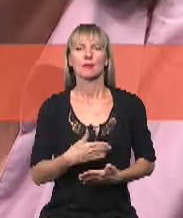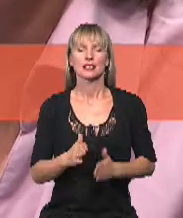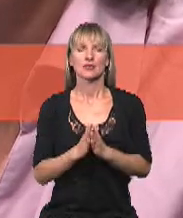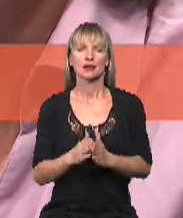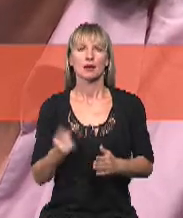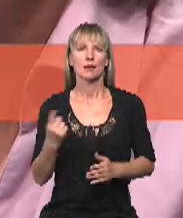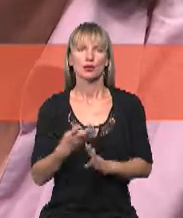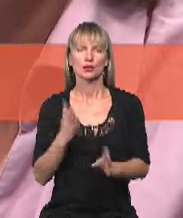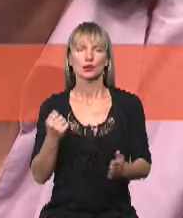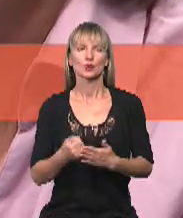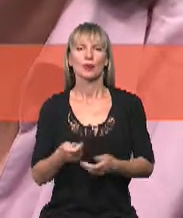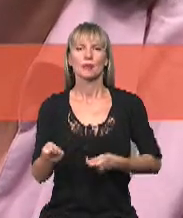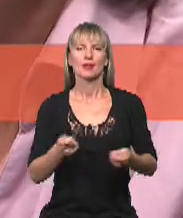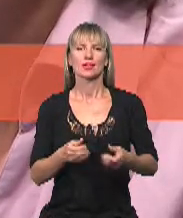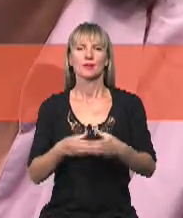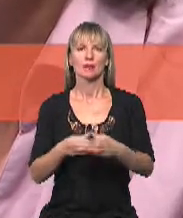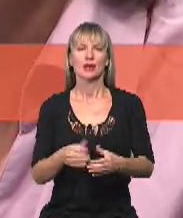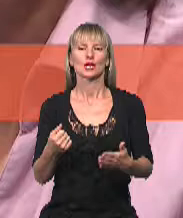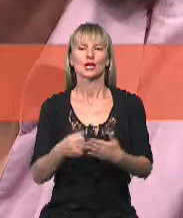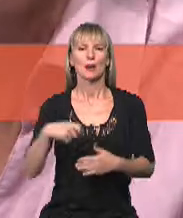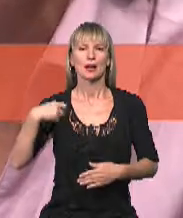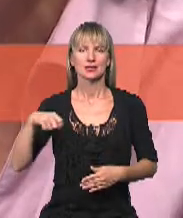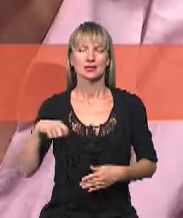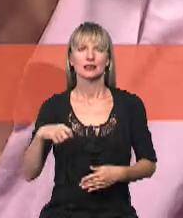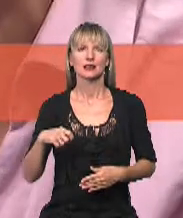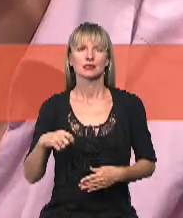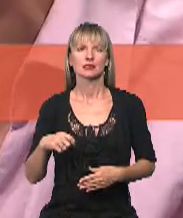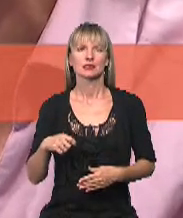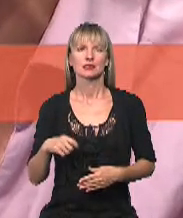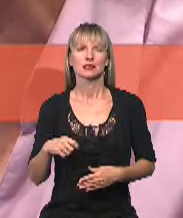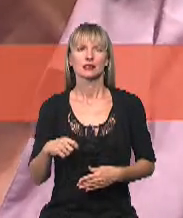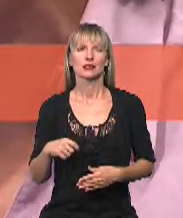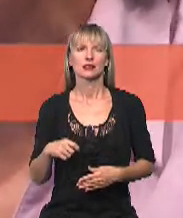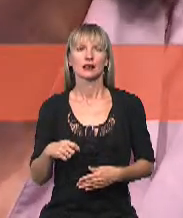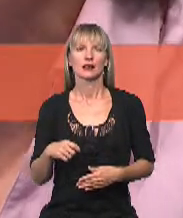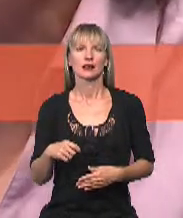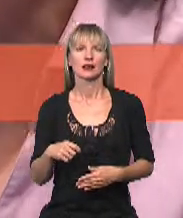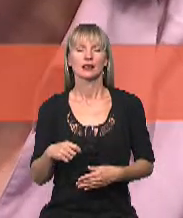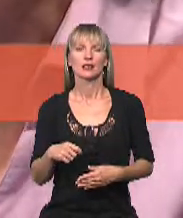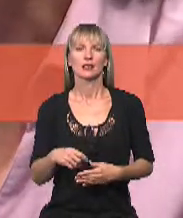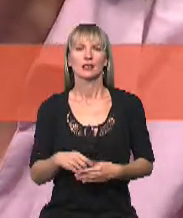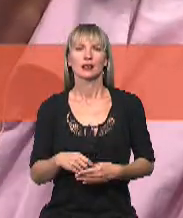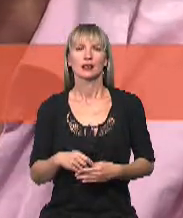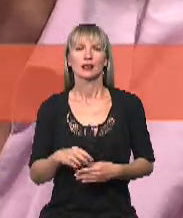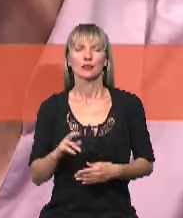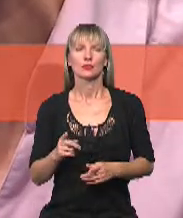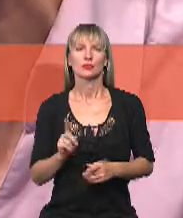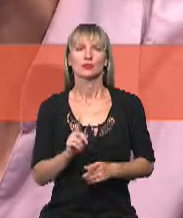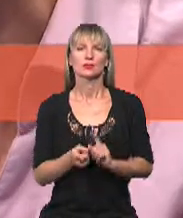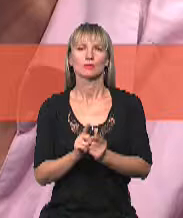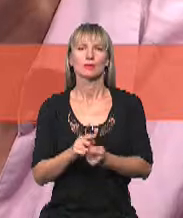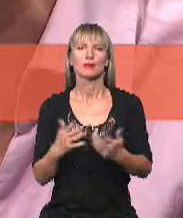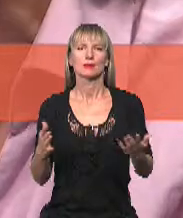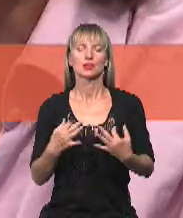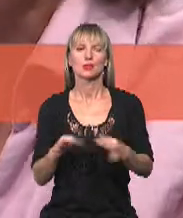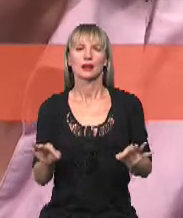звертаємося в першу чергу до правлячої партії і до президента, тому що... Не лякає термін «правляча партія», щось, як чимось замінила його, чимось більш